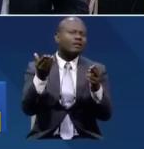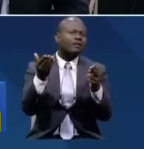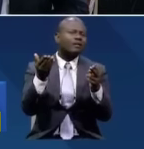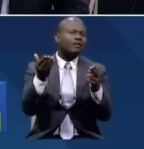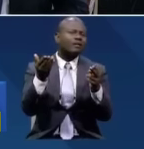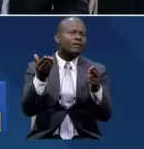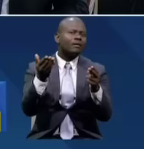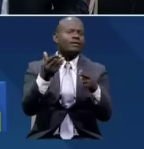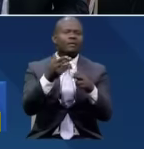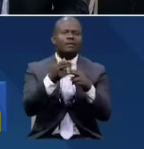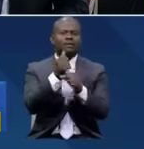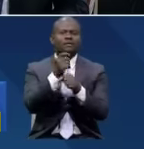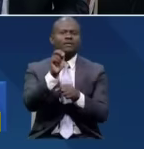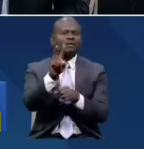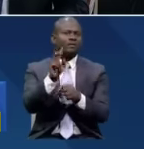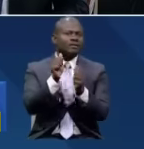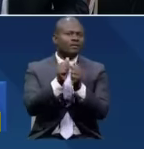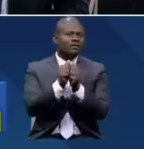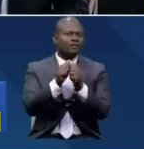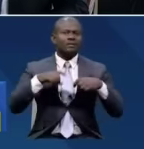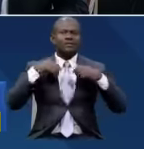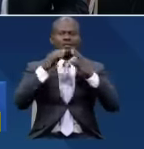nyarutsa. Mama w'abana bane,